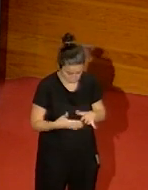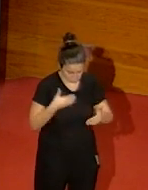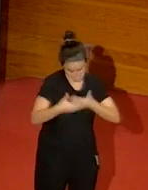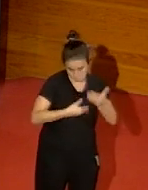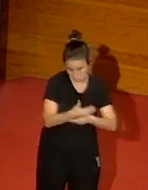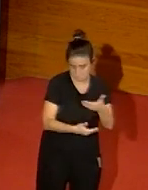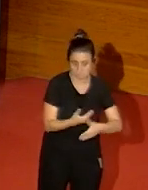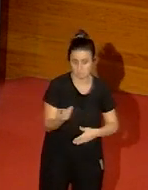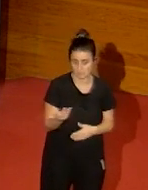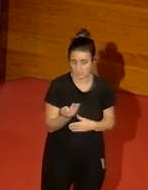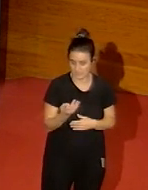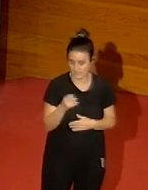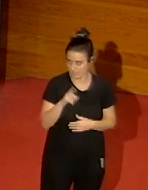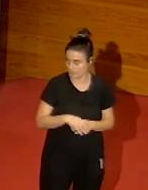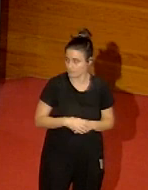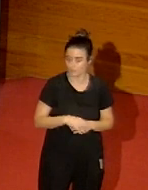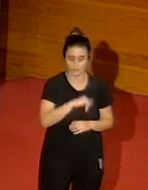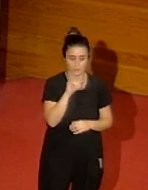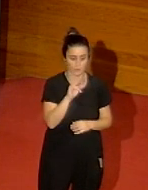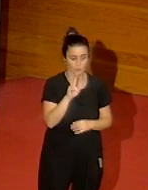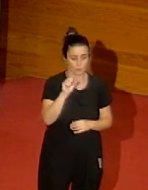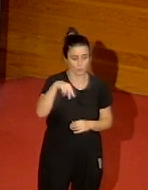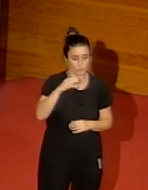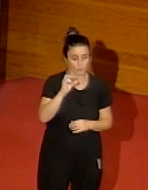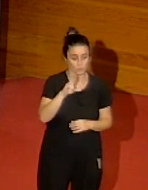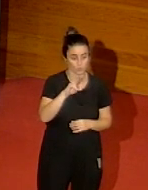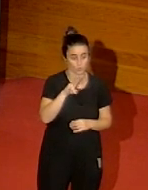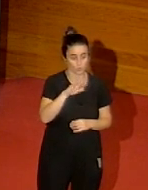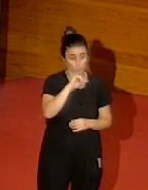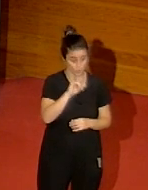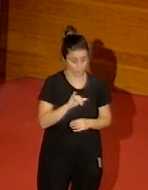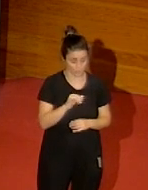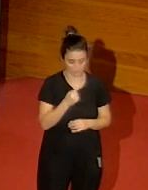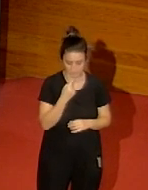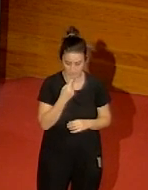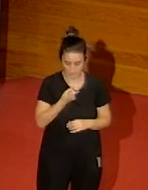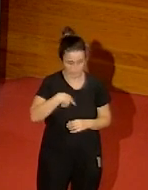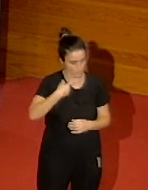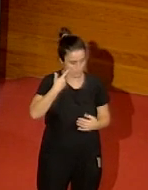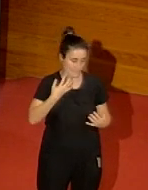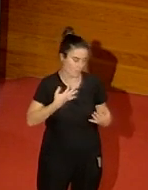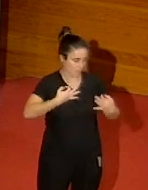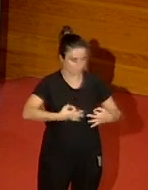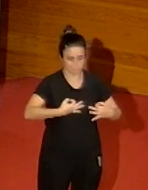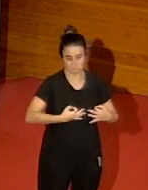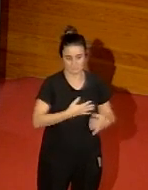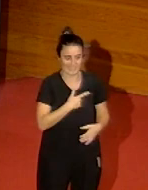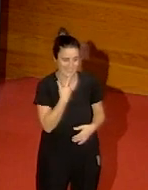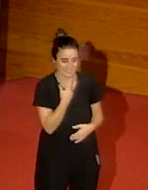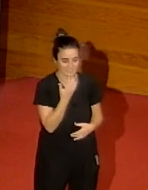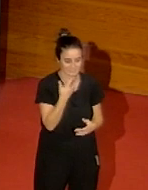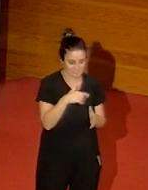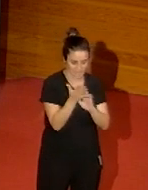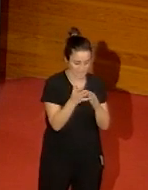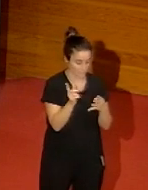aurrera eramatea. Juan Cruz Lacasta, nire lankide eta lagun batek esaten duen bezala, beti zintzotasuna da importanteena, ez? Kazetaritza militantea hitz egiten